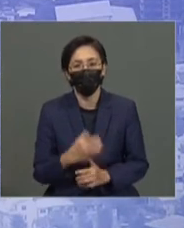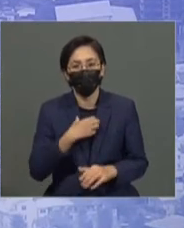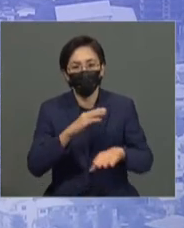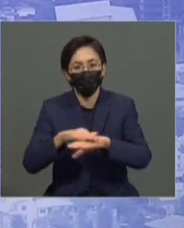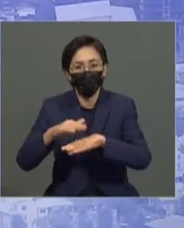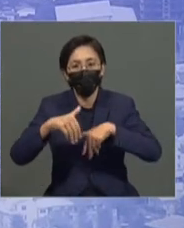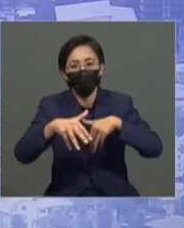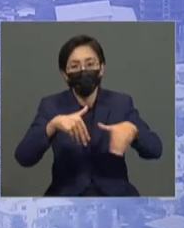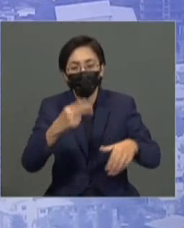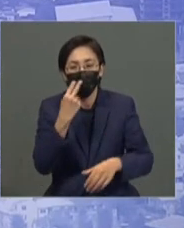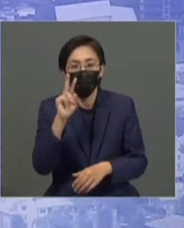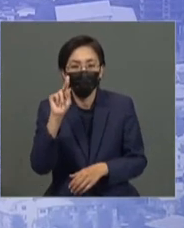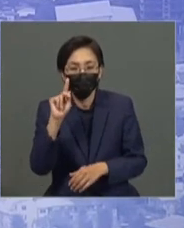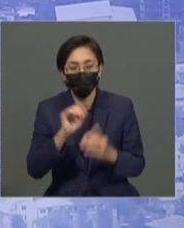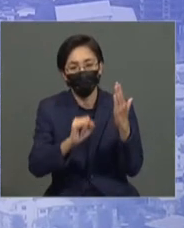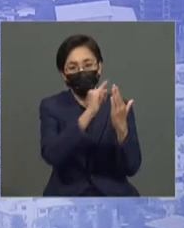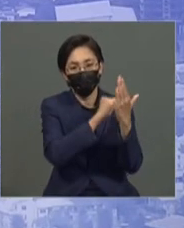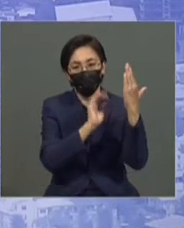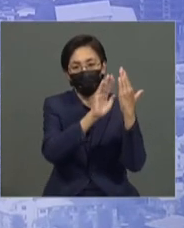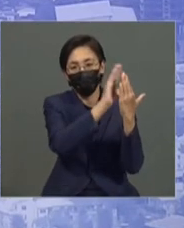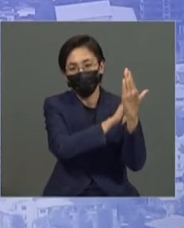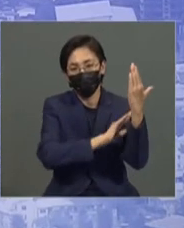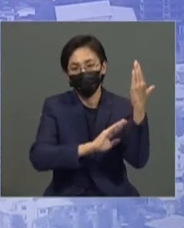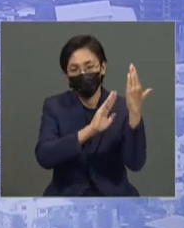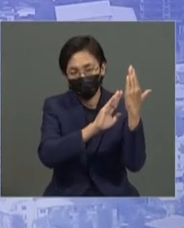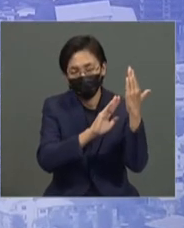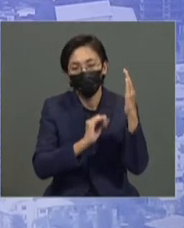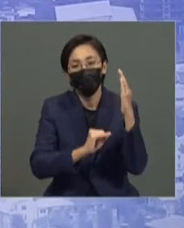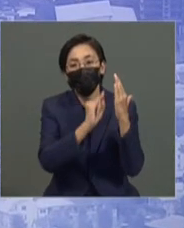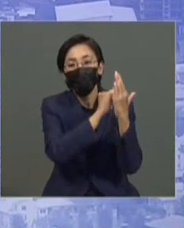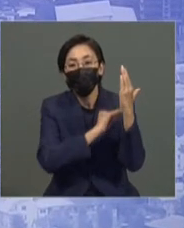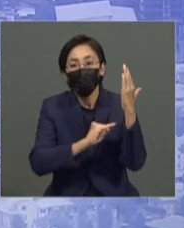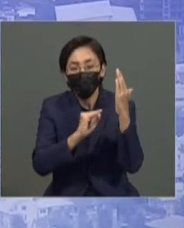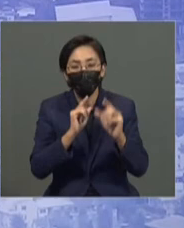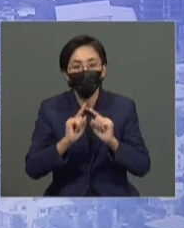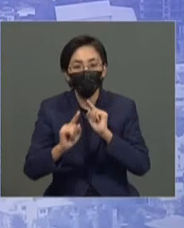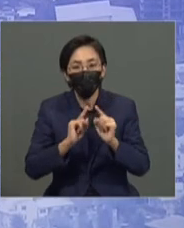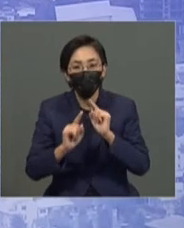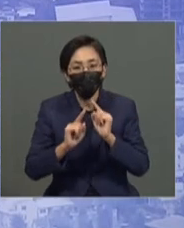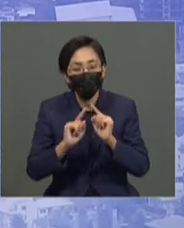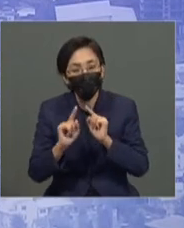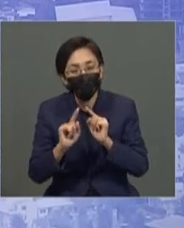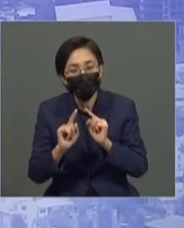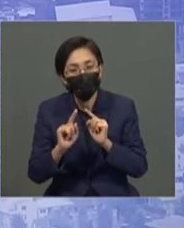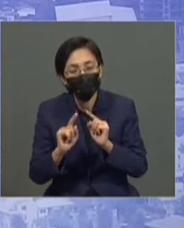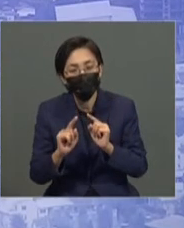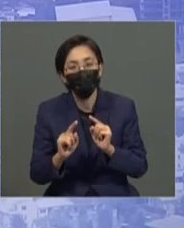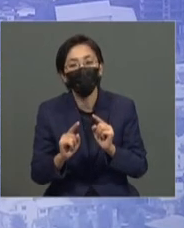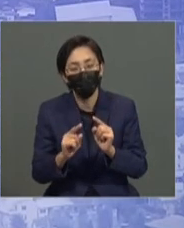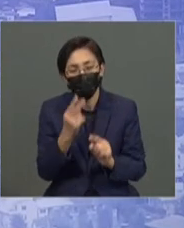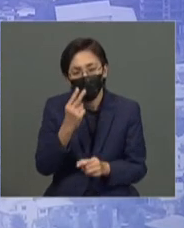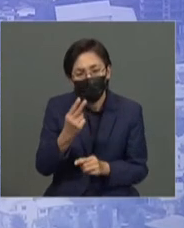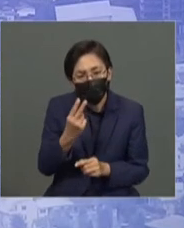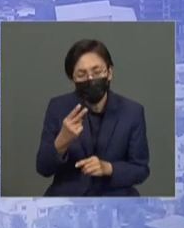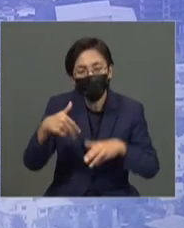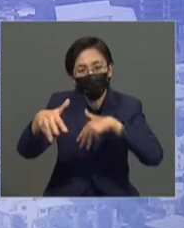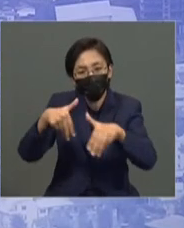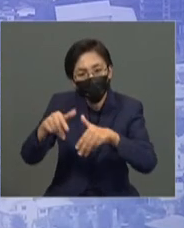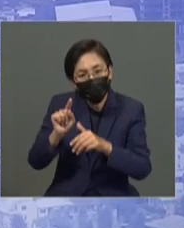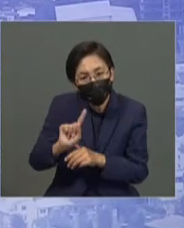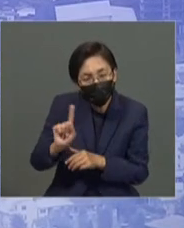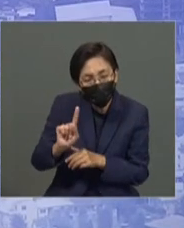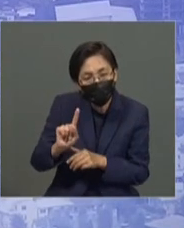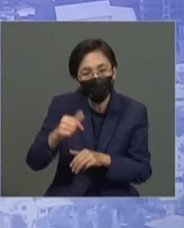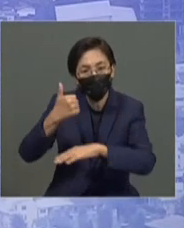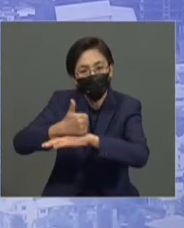ติดตามรายงานในพื้นที่ของท่านในส่วนของจังหวัดก็ติดต่อติดตามในส่วนของผู้นำชุมชนที่ท่านอยู่พย